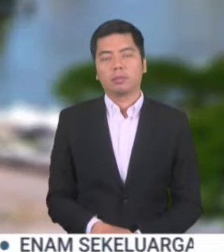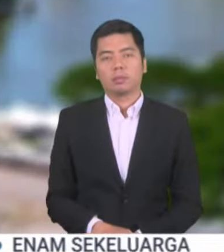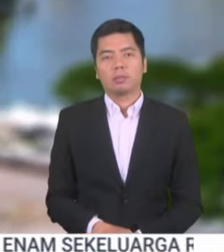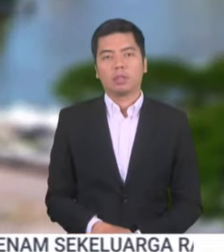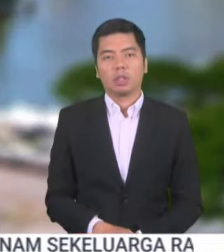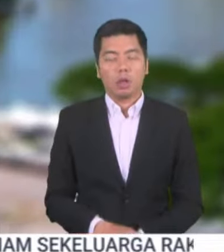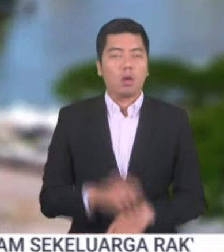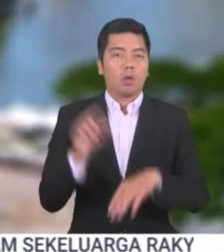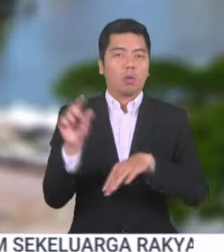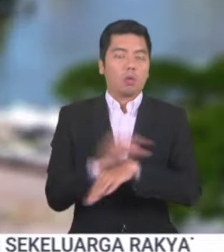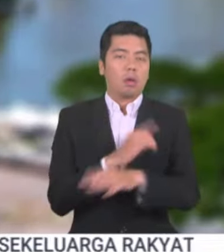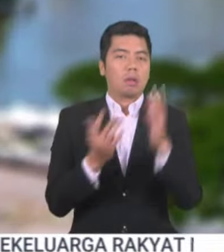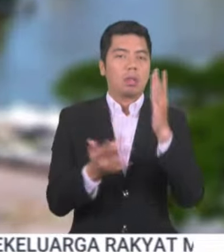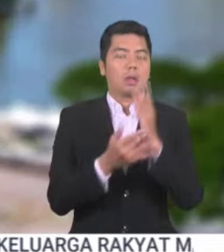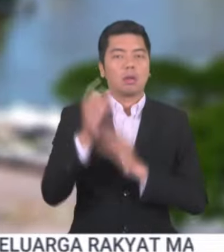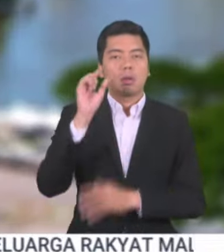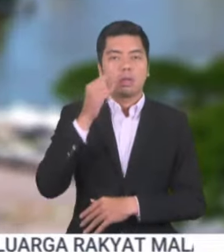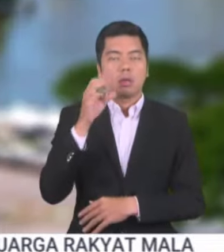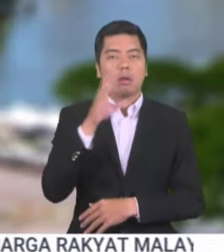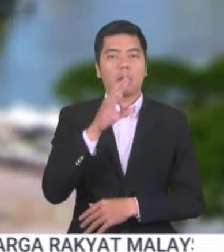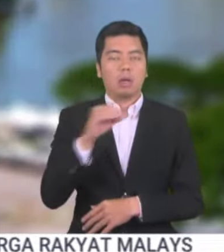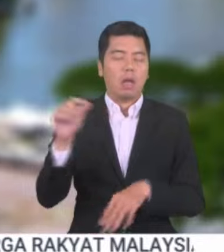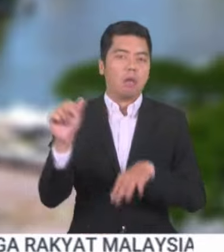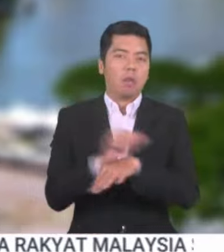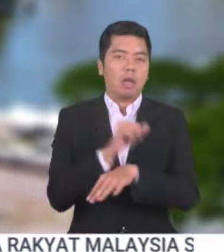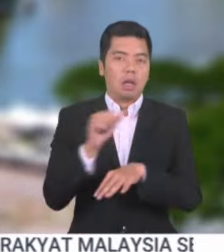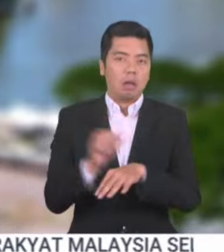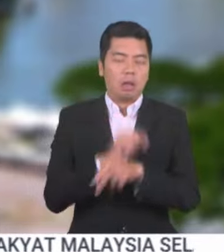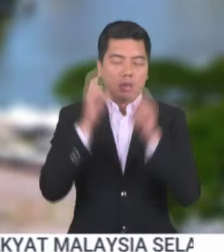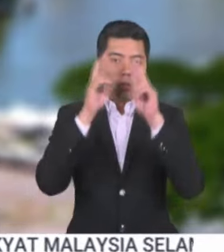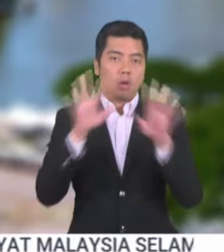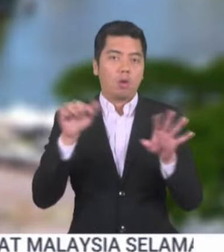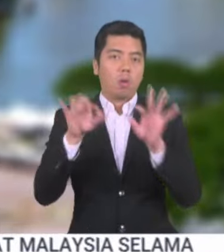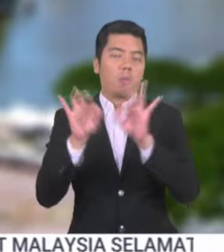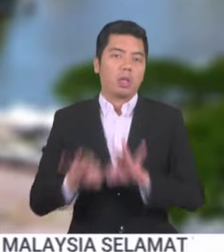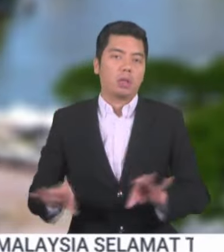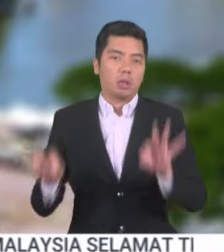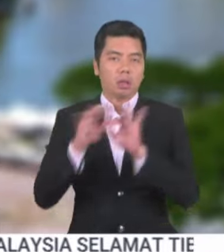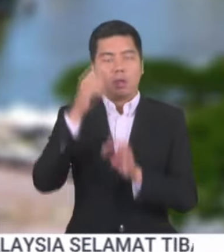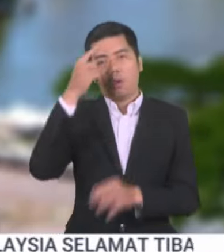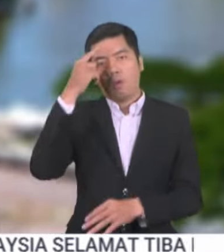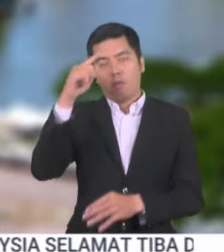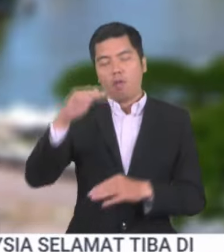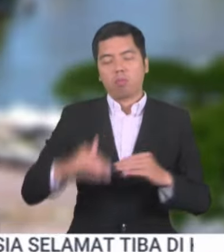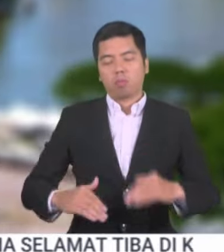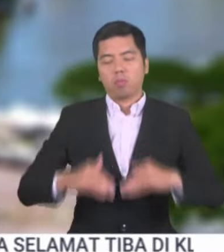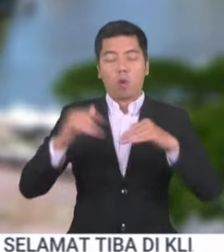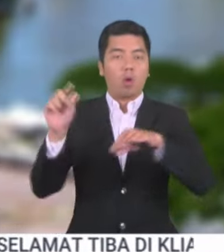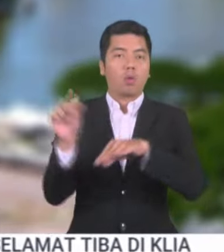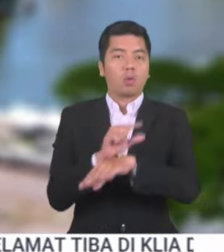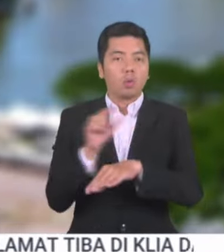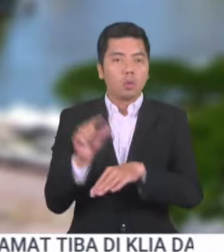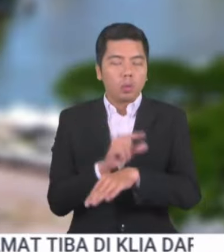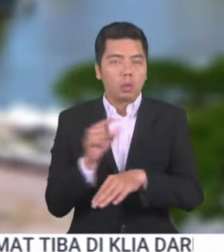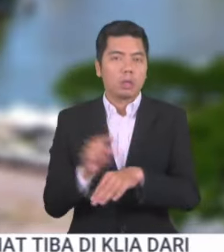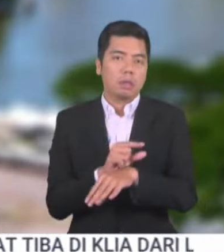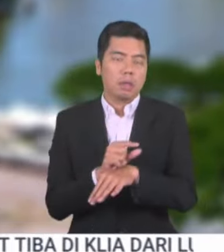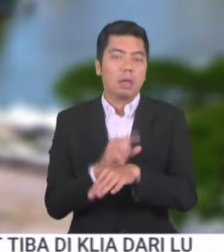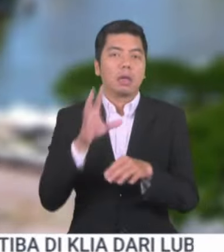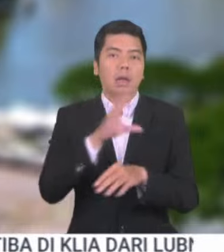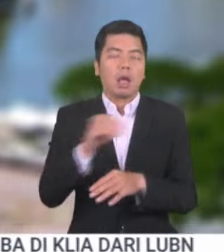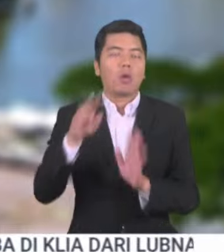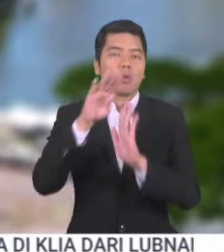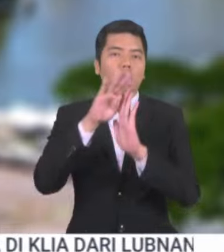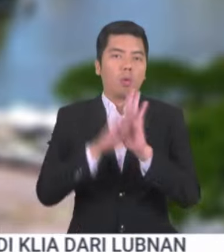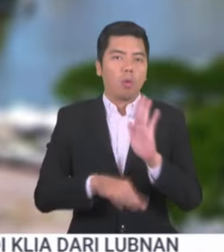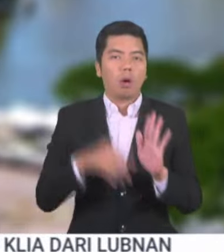Penerima gunaan teknologi hijau dan amalan lestari memainkan peranan penting dalam mengoptimumkan penggunaan sumber dan mengurangkan